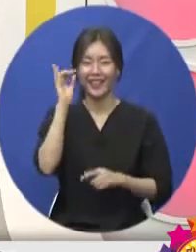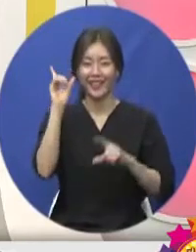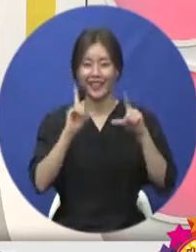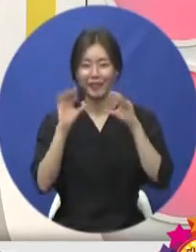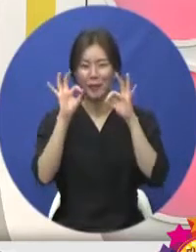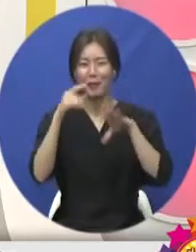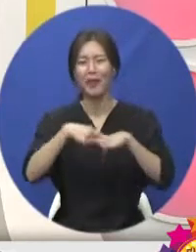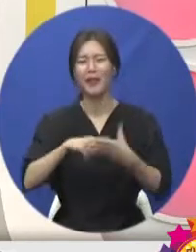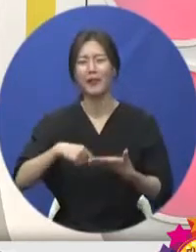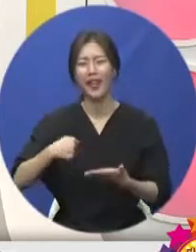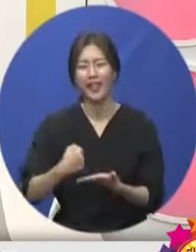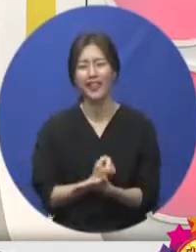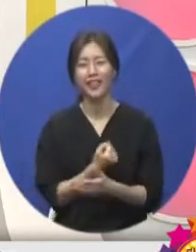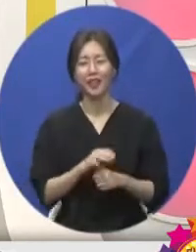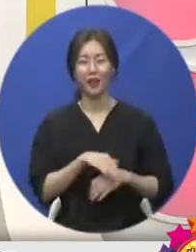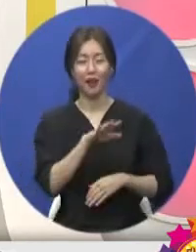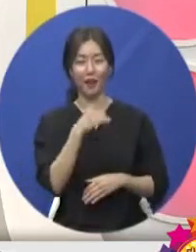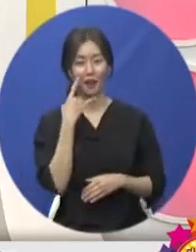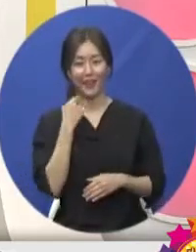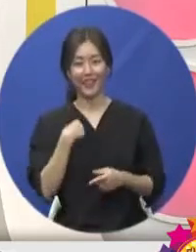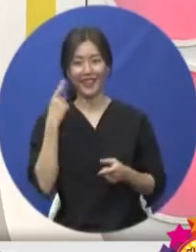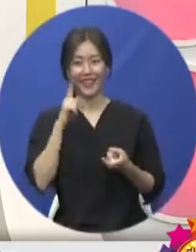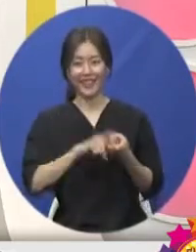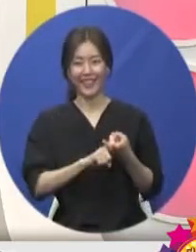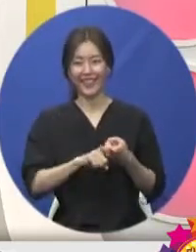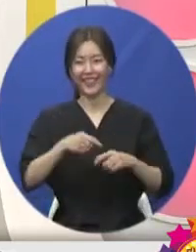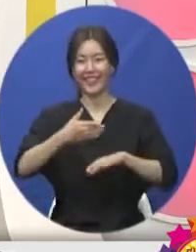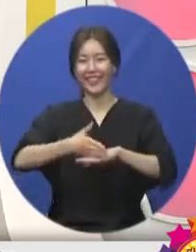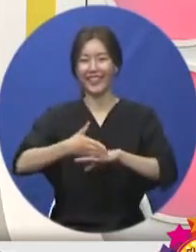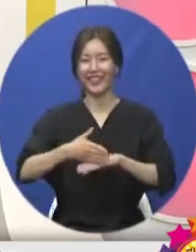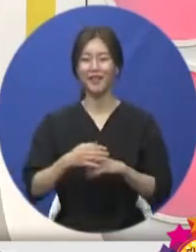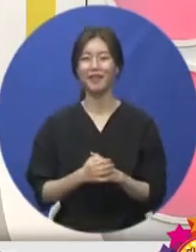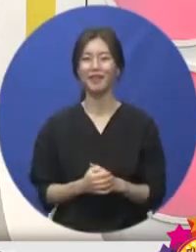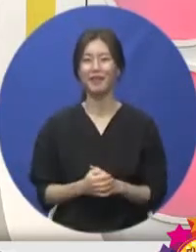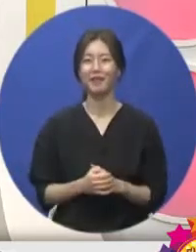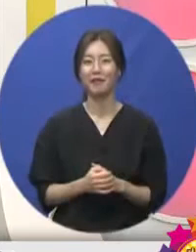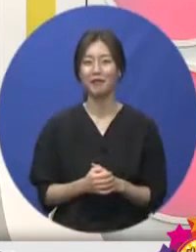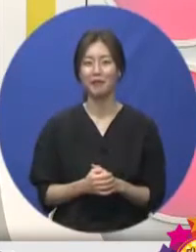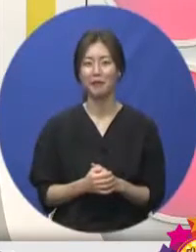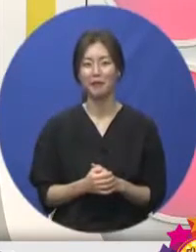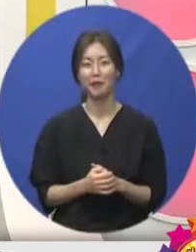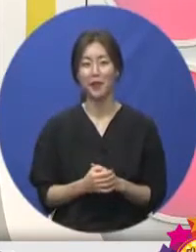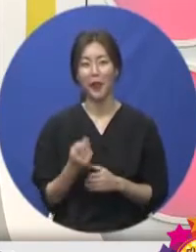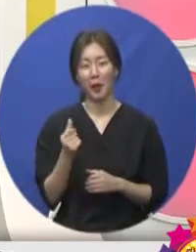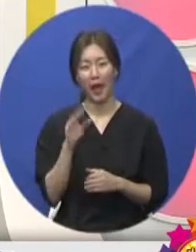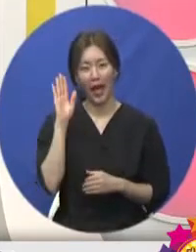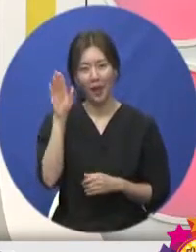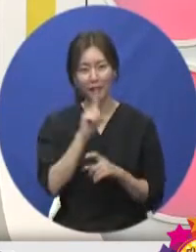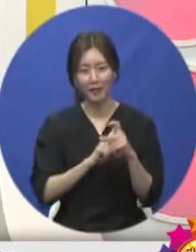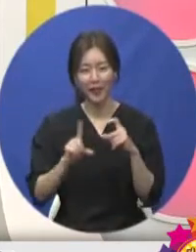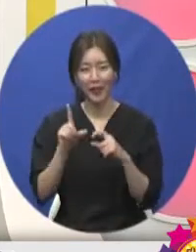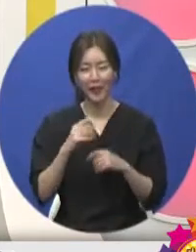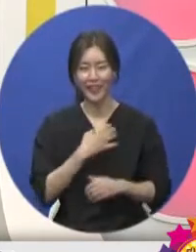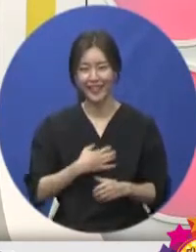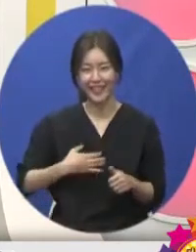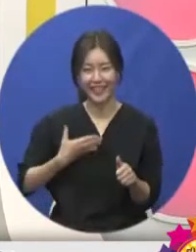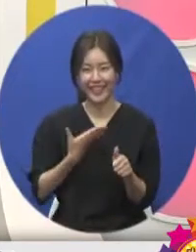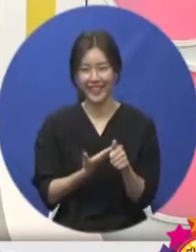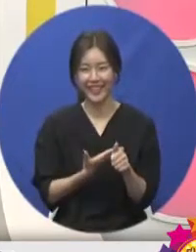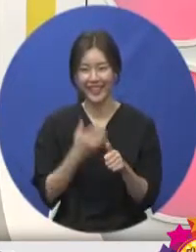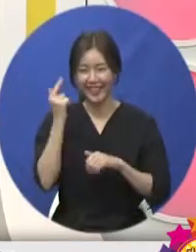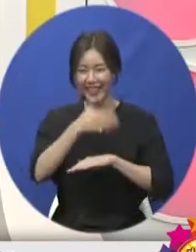아이고 네. 어머님이 또 제 편이시네. 그러니까. 네. 아유 좋다. 네. 이제 좀씩 저, 더 괴롭힐게요.